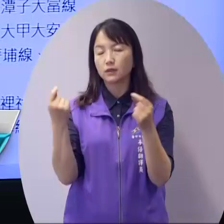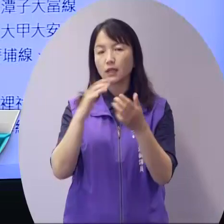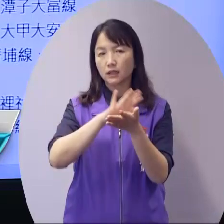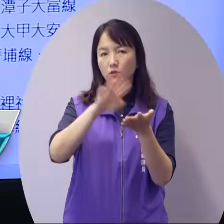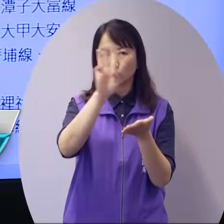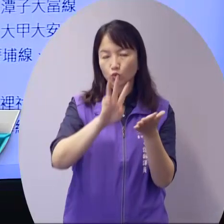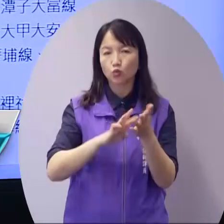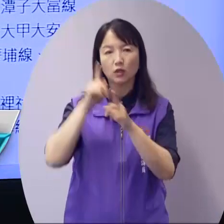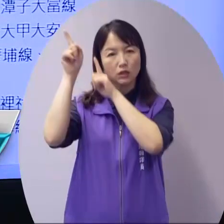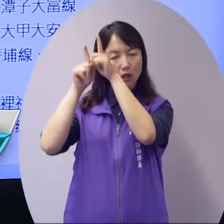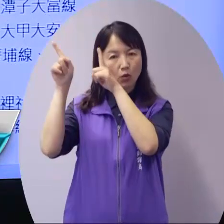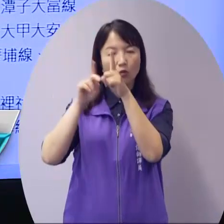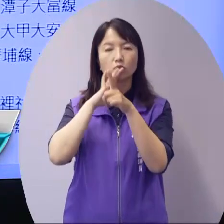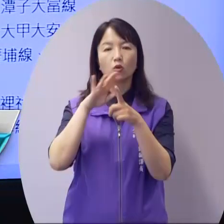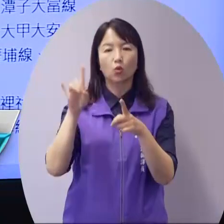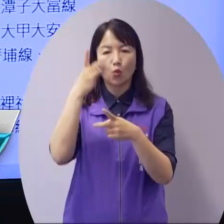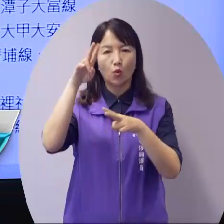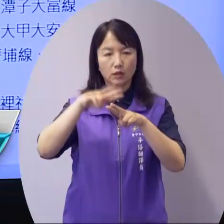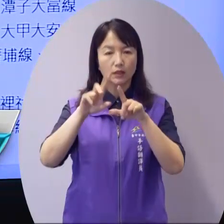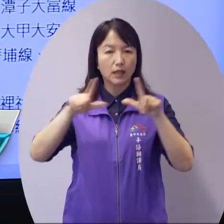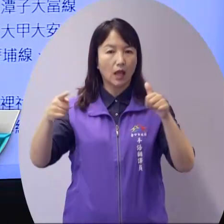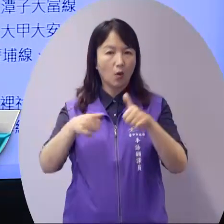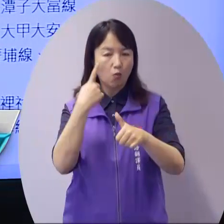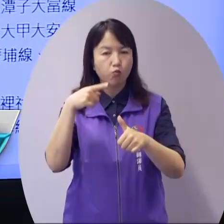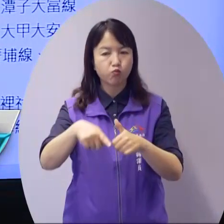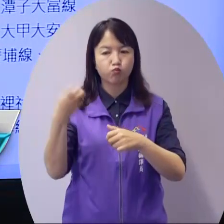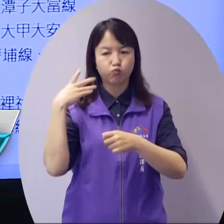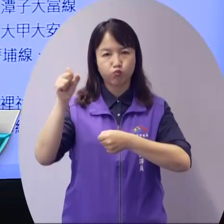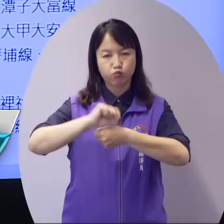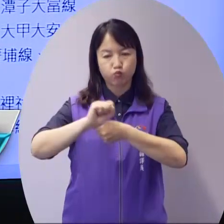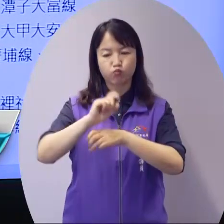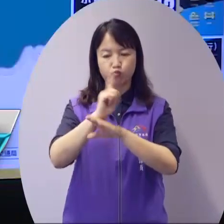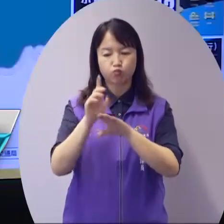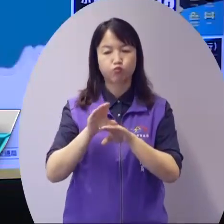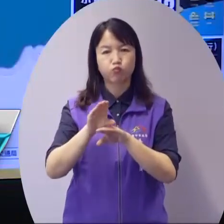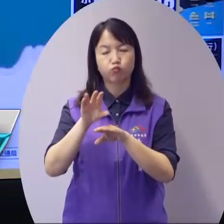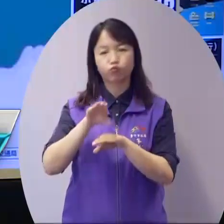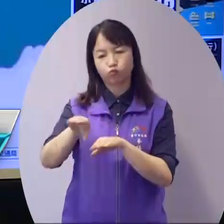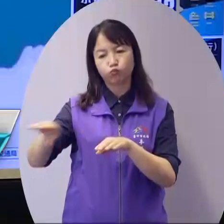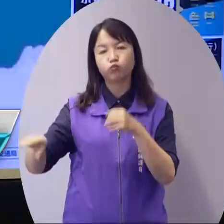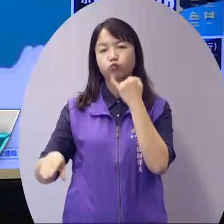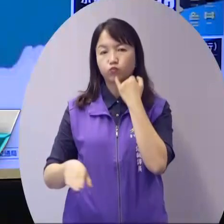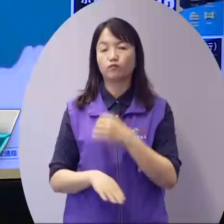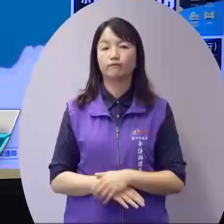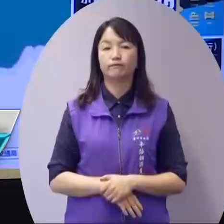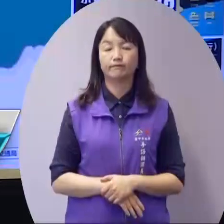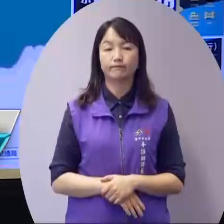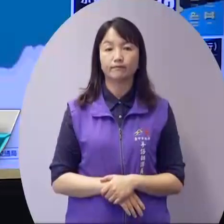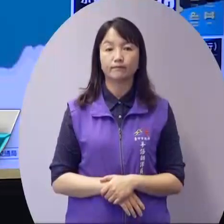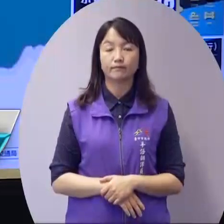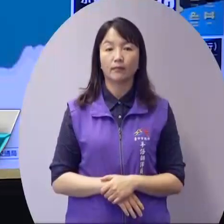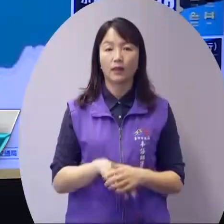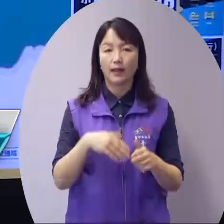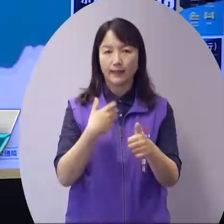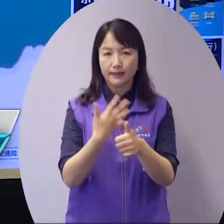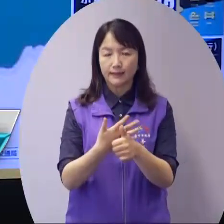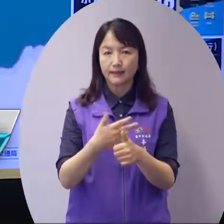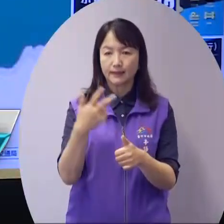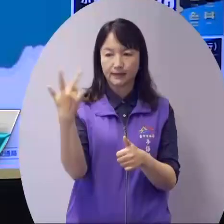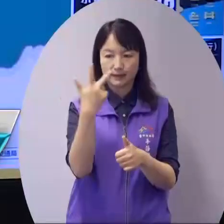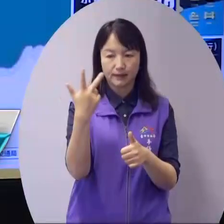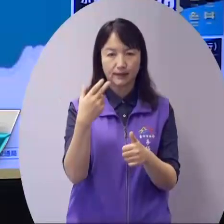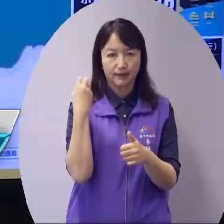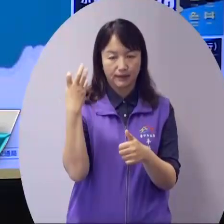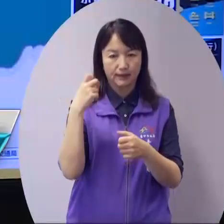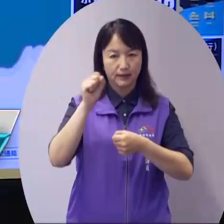水、沙鹿、龙井、大甲都有我们小黄公车的这个足迹。下一页。所以我们也给了这7条小黄